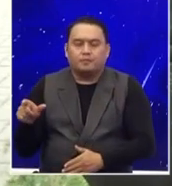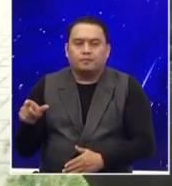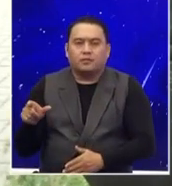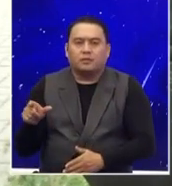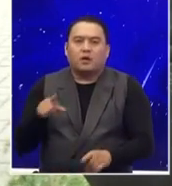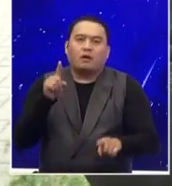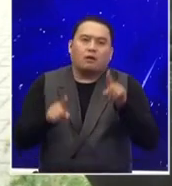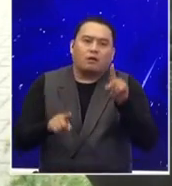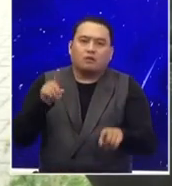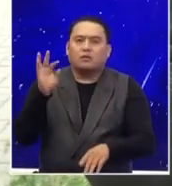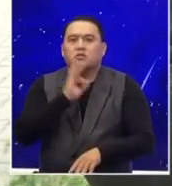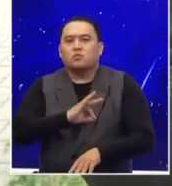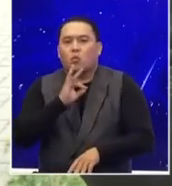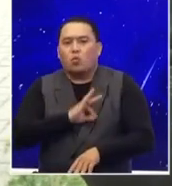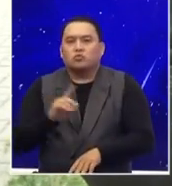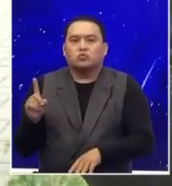Нередко используется